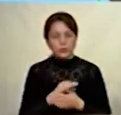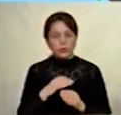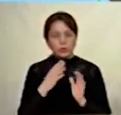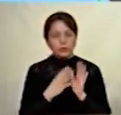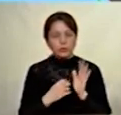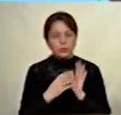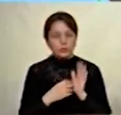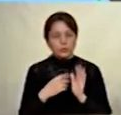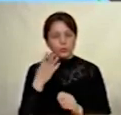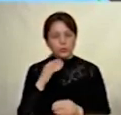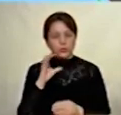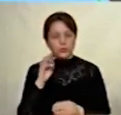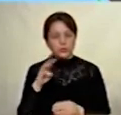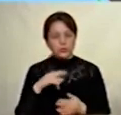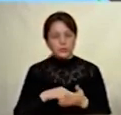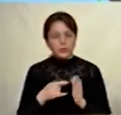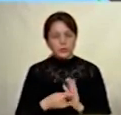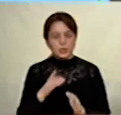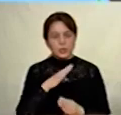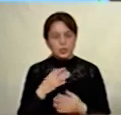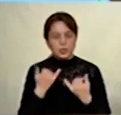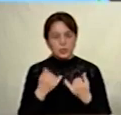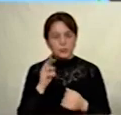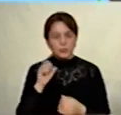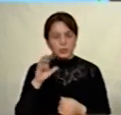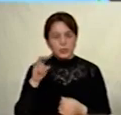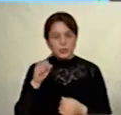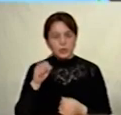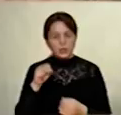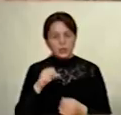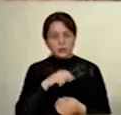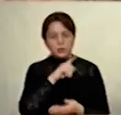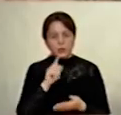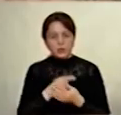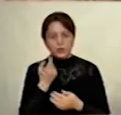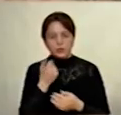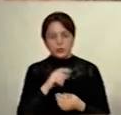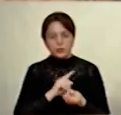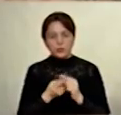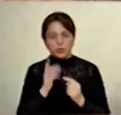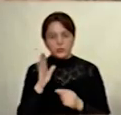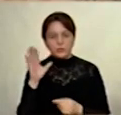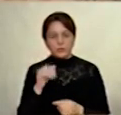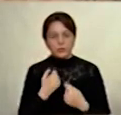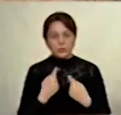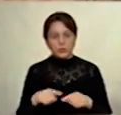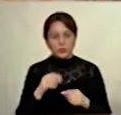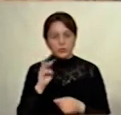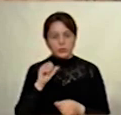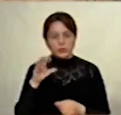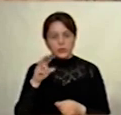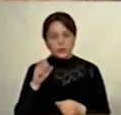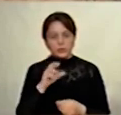984 santimetr kvadrat ekan. Endi esa masala shartini biroz o'zgartiramiz va yangi masala hosil bo'ldi. To'rt